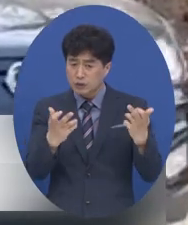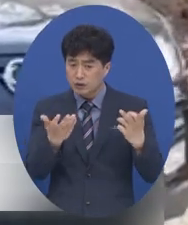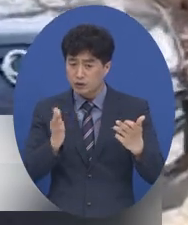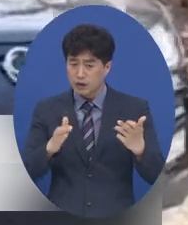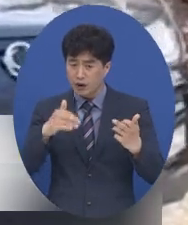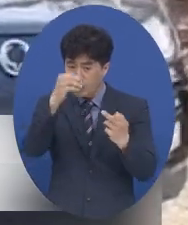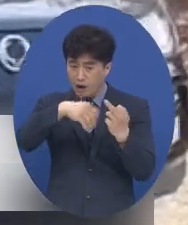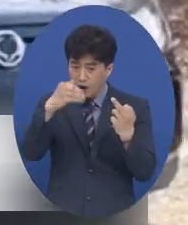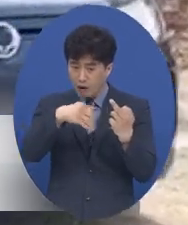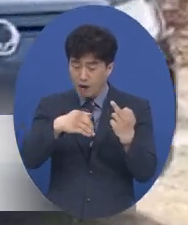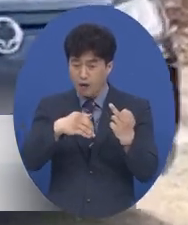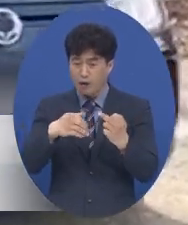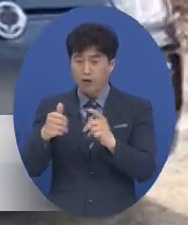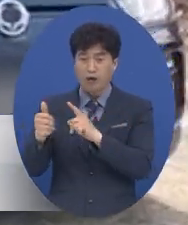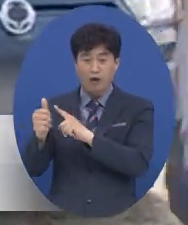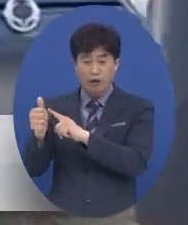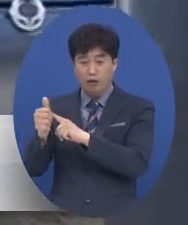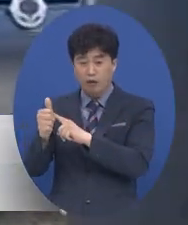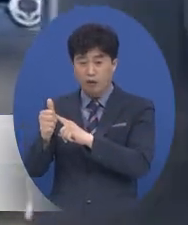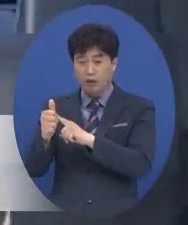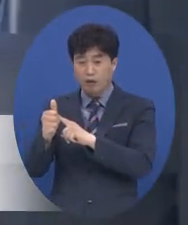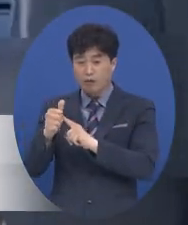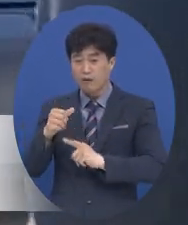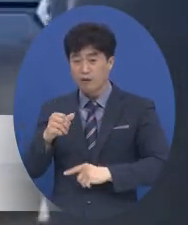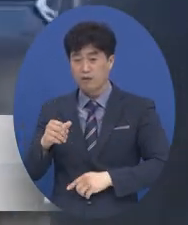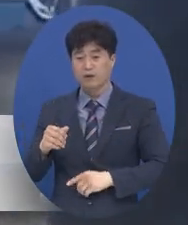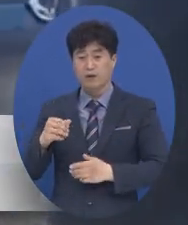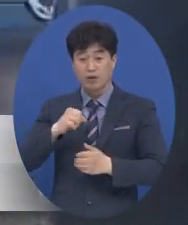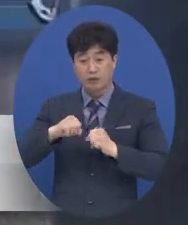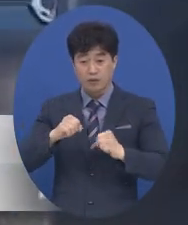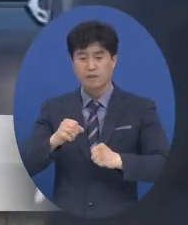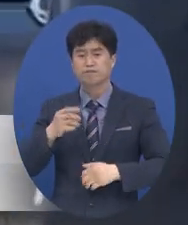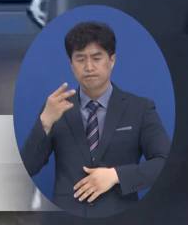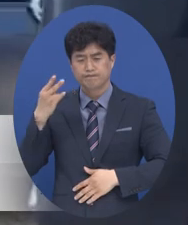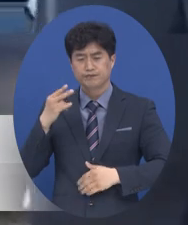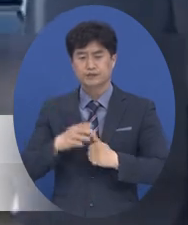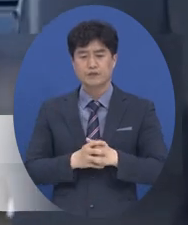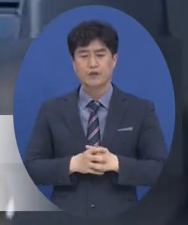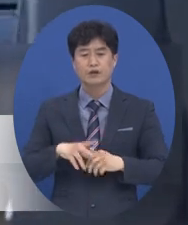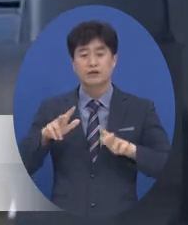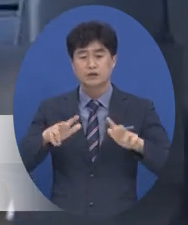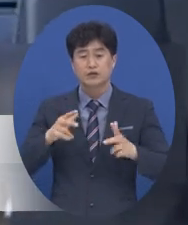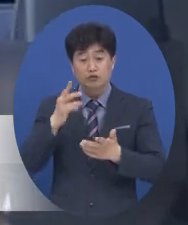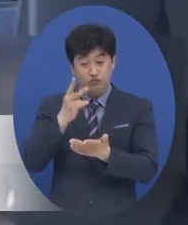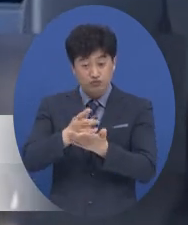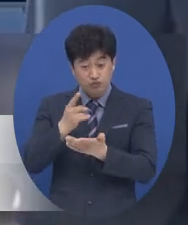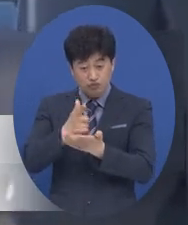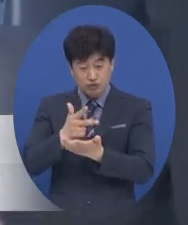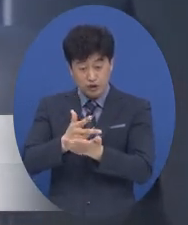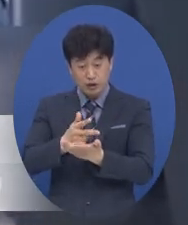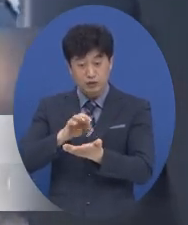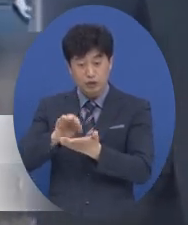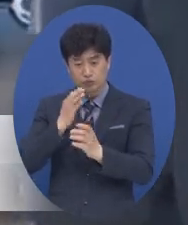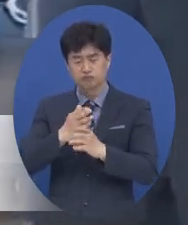임야 상태였는데 임야를 깎아낸 것도 사장님 하신 거예요? 그래서 지금